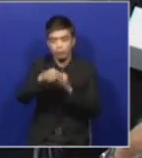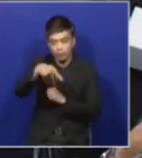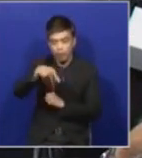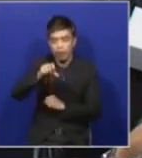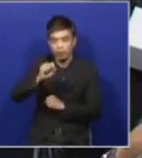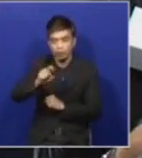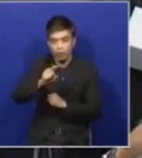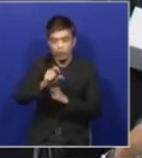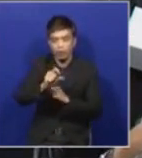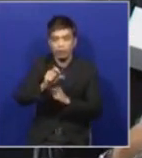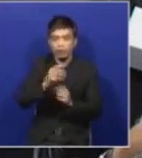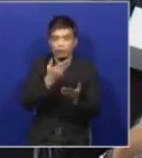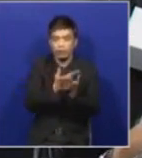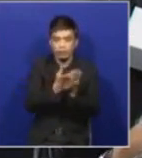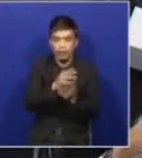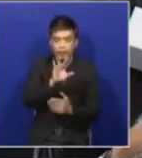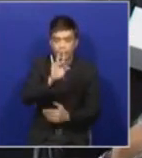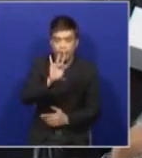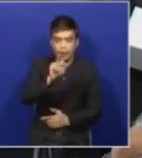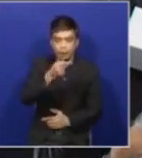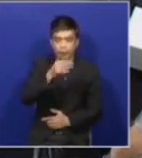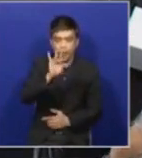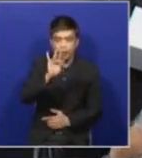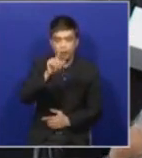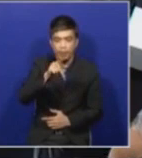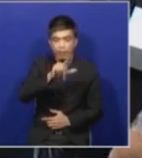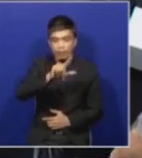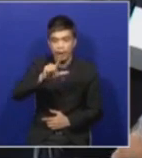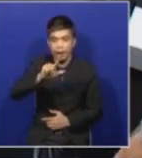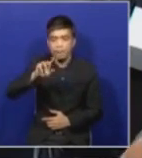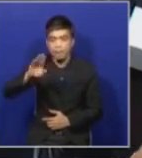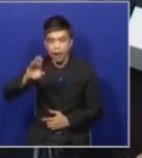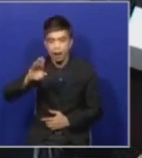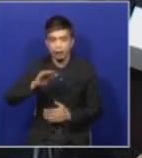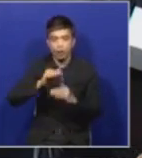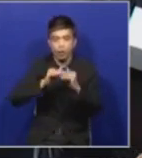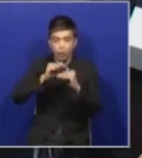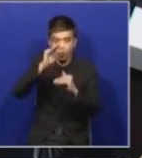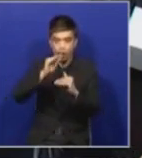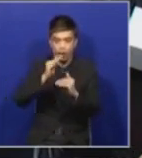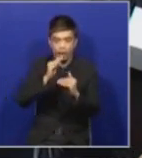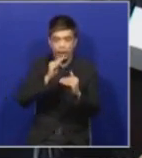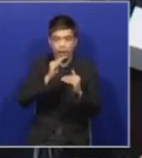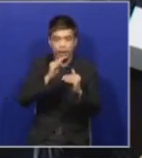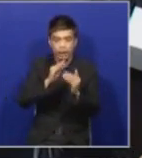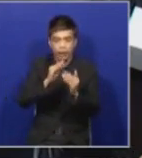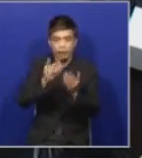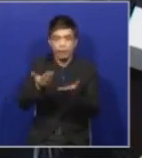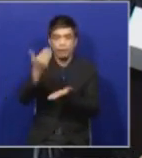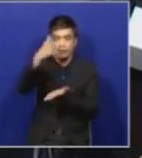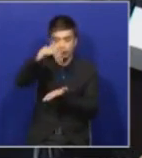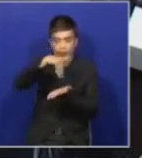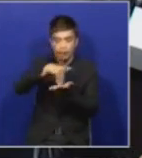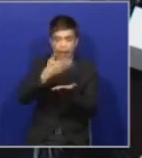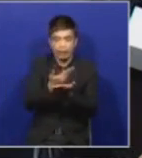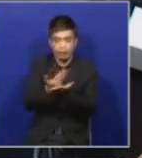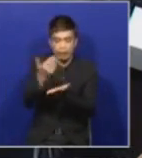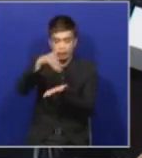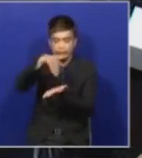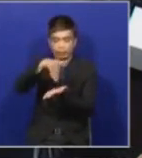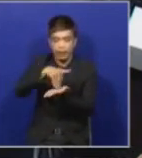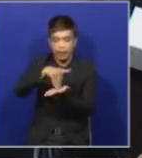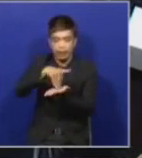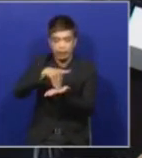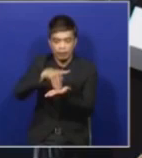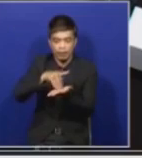วน 88,000 ล้านบาทเศษไปตั้งไว้เป็นงบกลางแล้วขอฝากข้อสังเกตให้กรรม